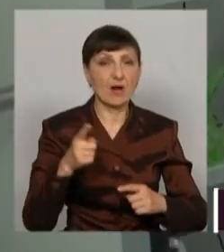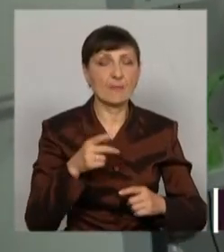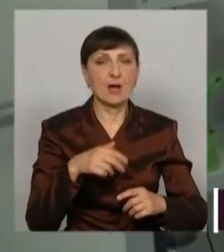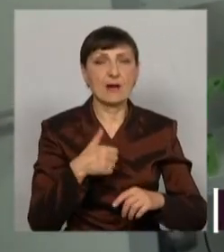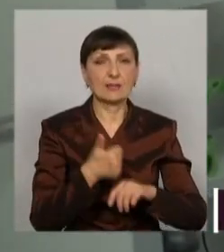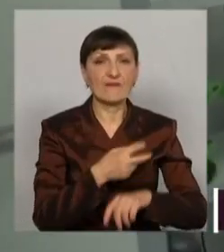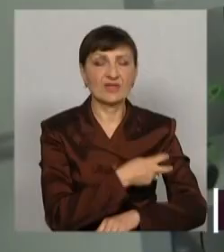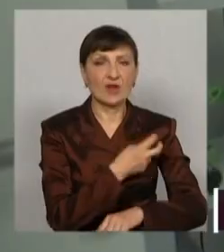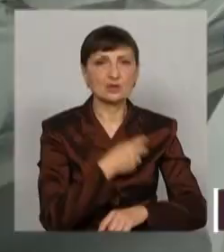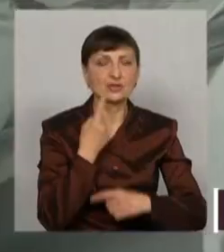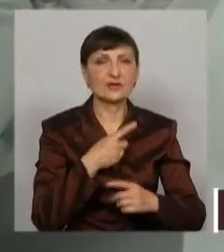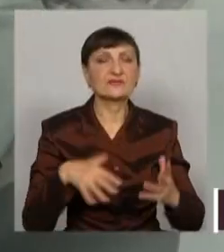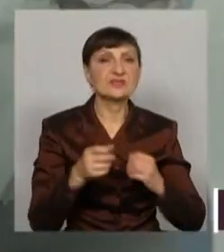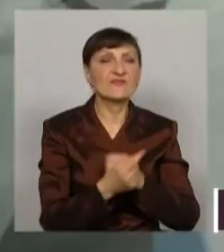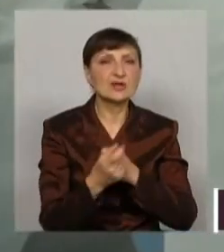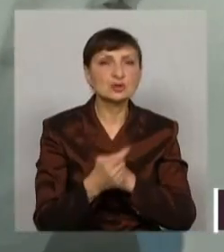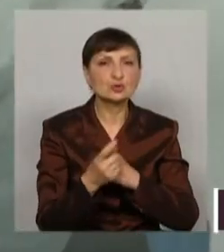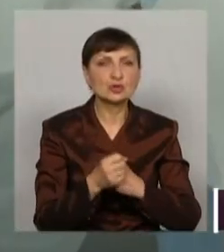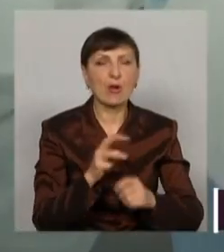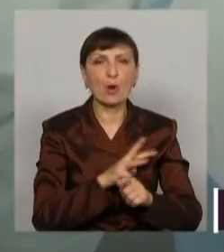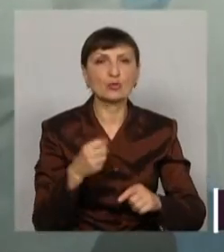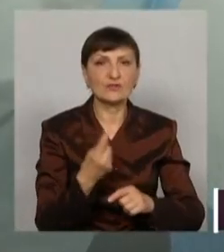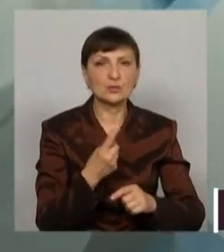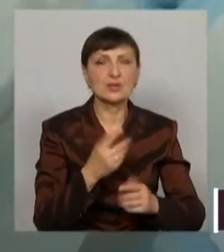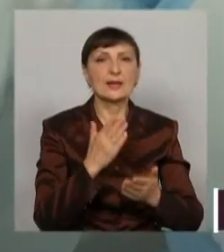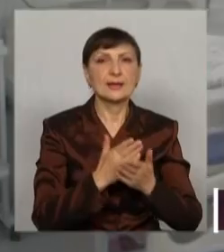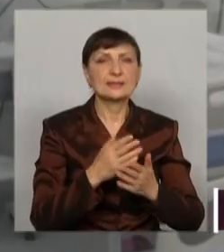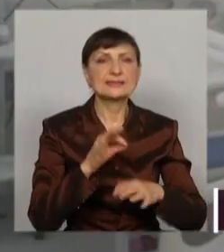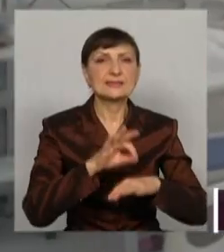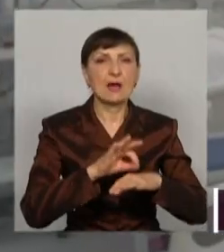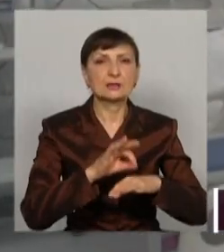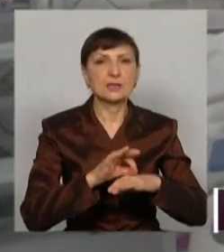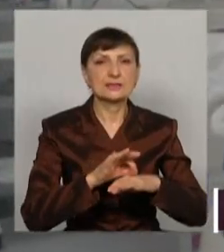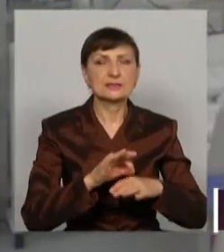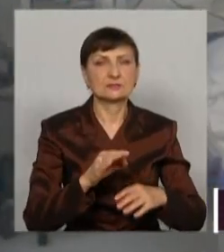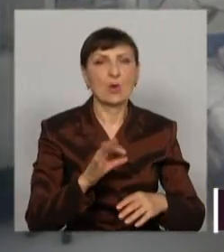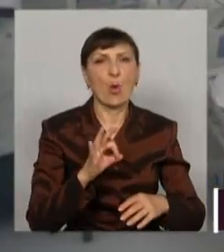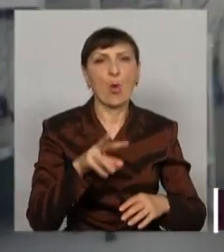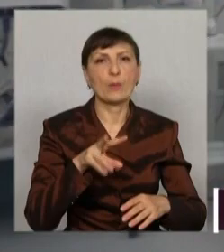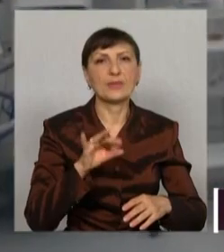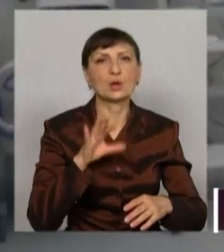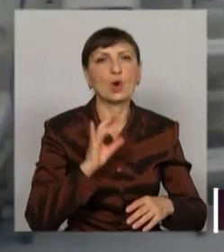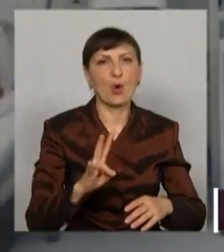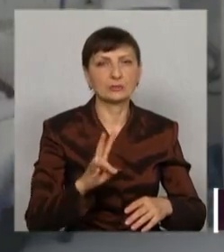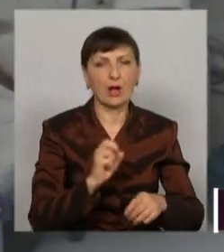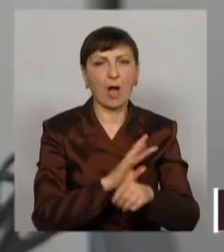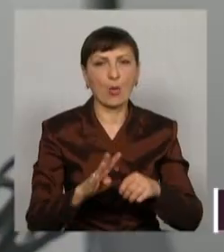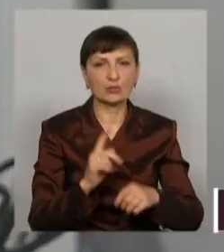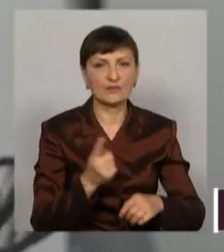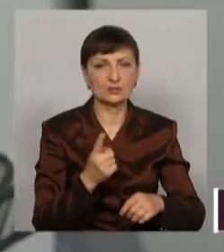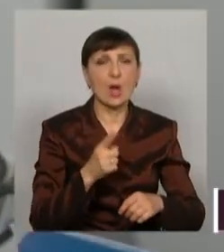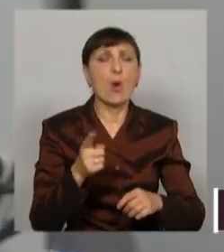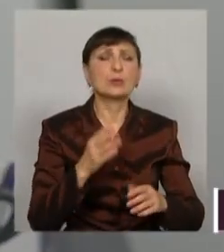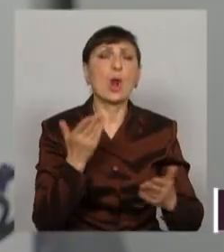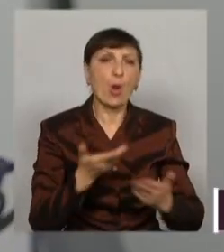всех выявленных случаев КВИ 78% составляют пациенты с диагнозом стелс-омикрон. Этот штамм коронавируса хоть и считается легким,